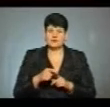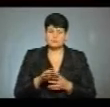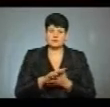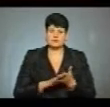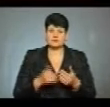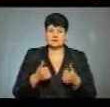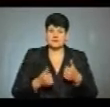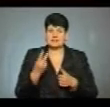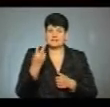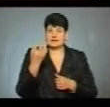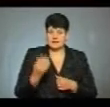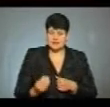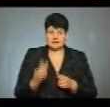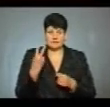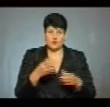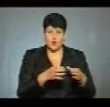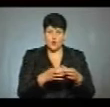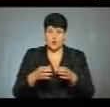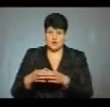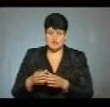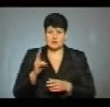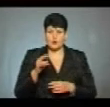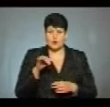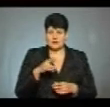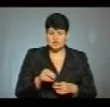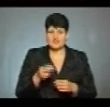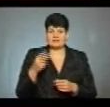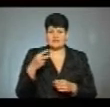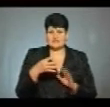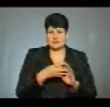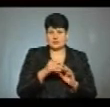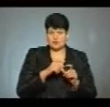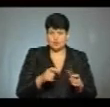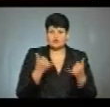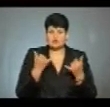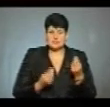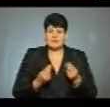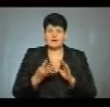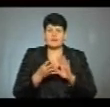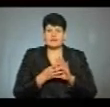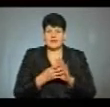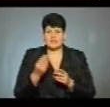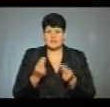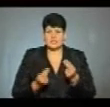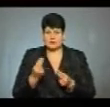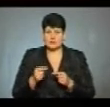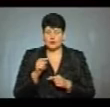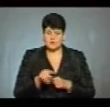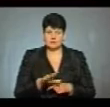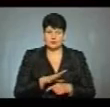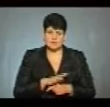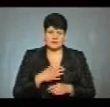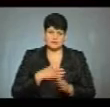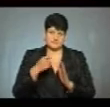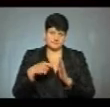триватимуть змагання 2 дні на 2 локаціях – у коледжі і в 29-й школі. Сьогодні зіграли 9 ігор, на одній з них побувала наша